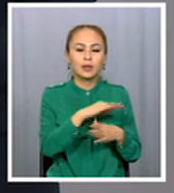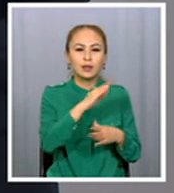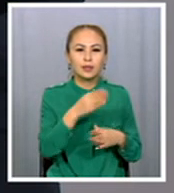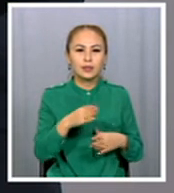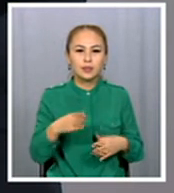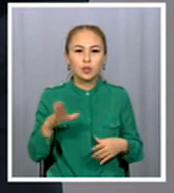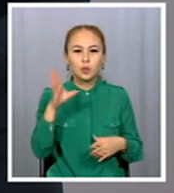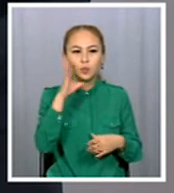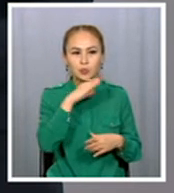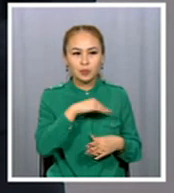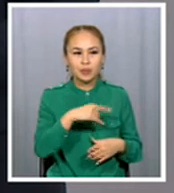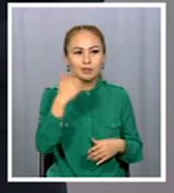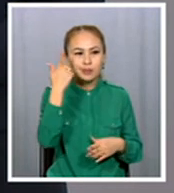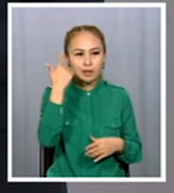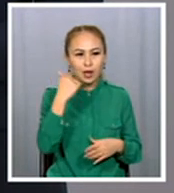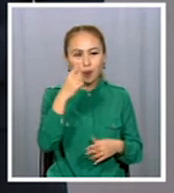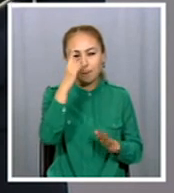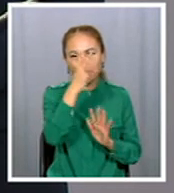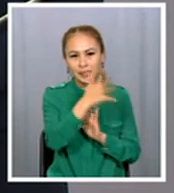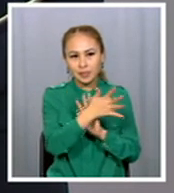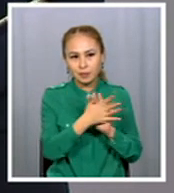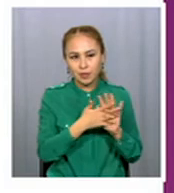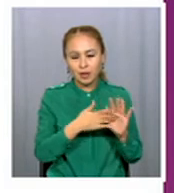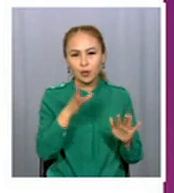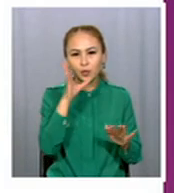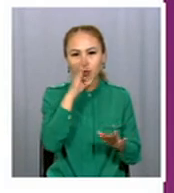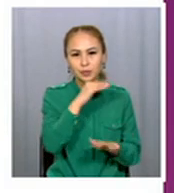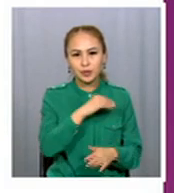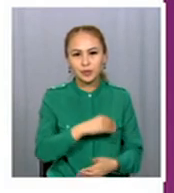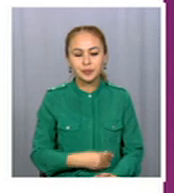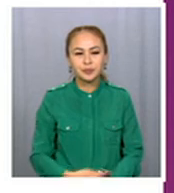успеха». Знаю, понимаю, умею.